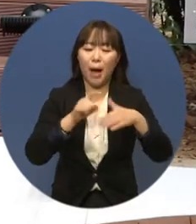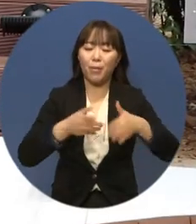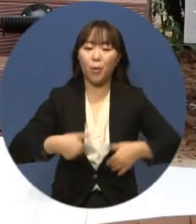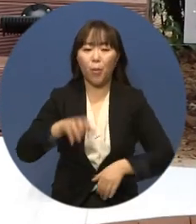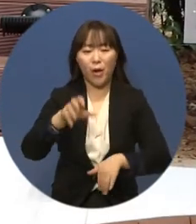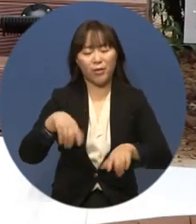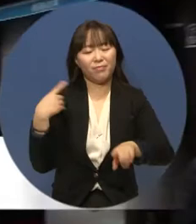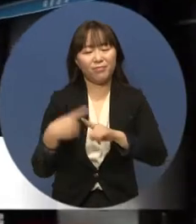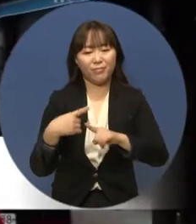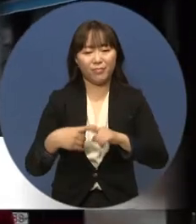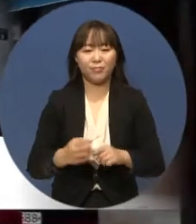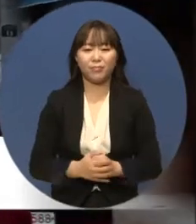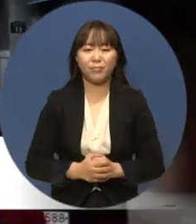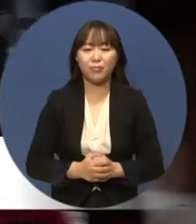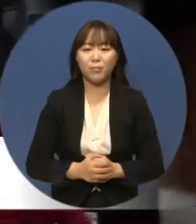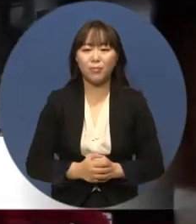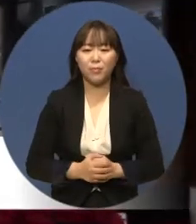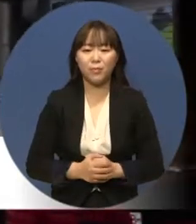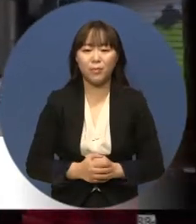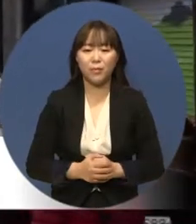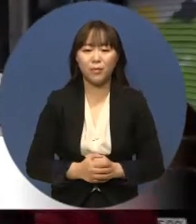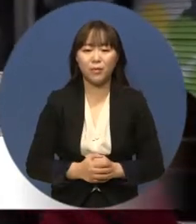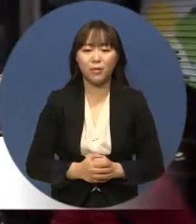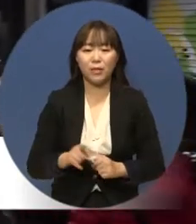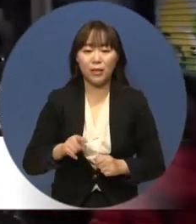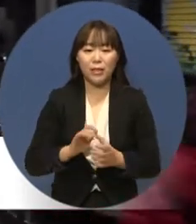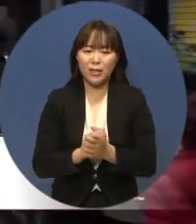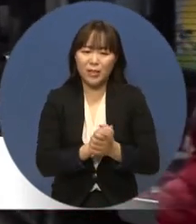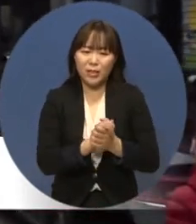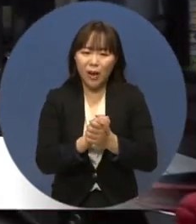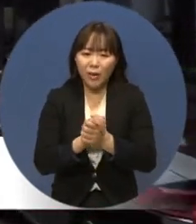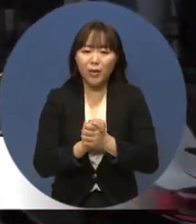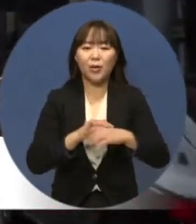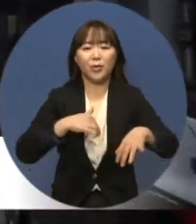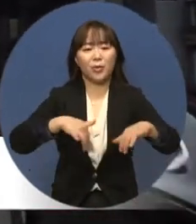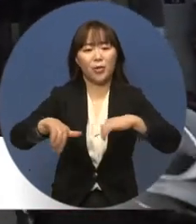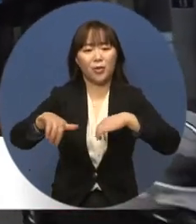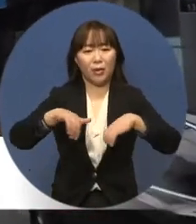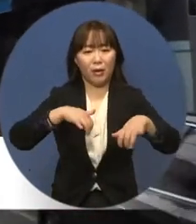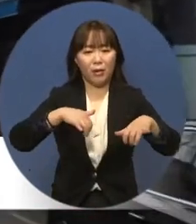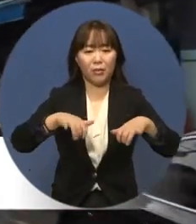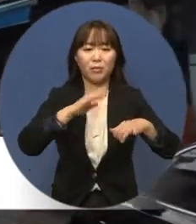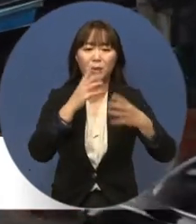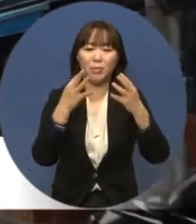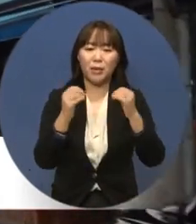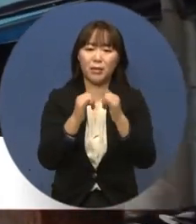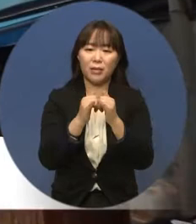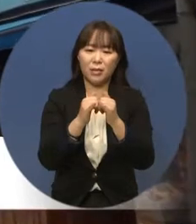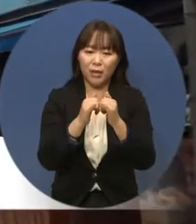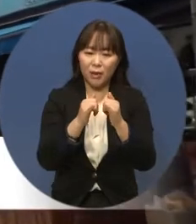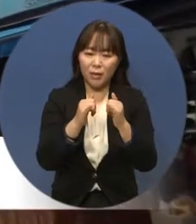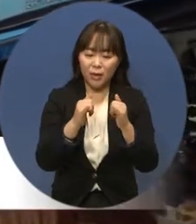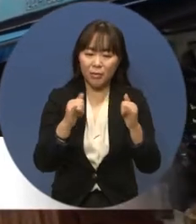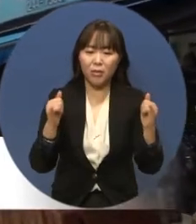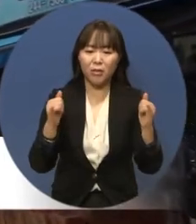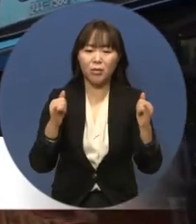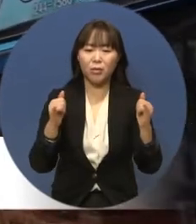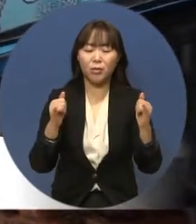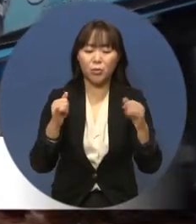있는데, 이 정겨운 거리가 자꾸 이렇게 많은 사람들이 원도심으로 떠나다